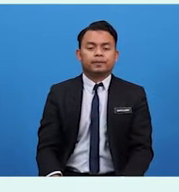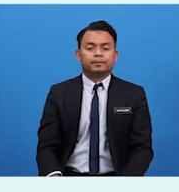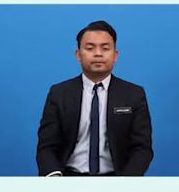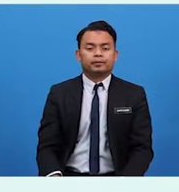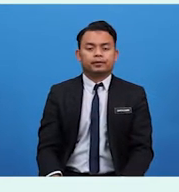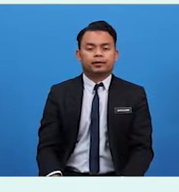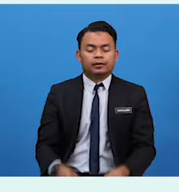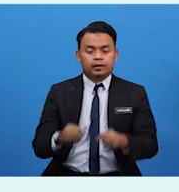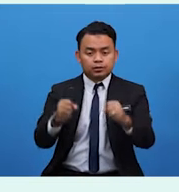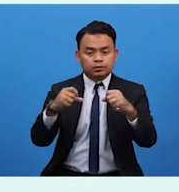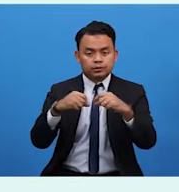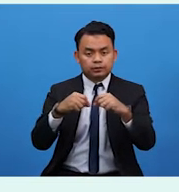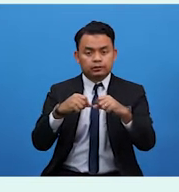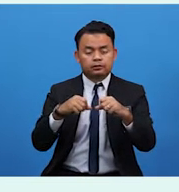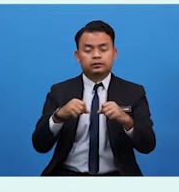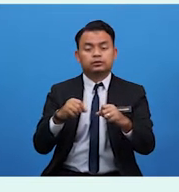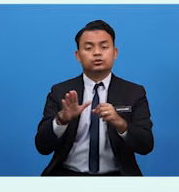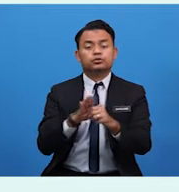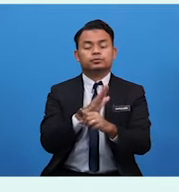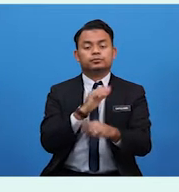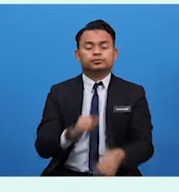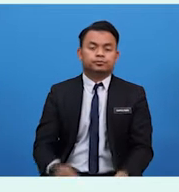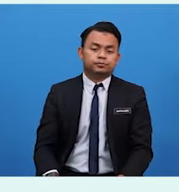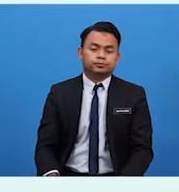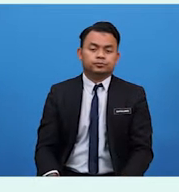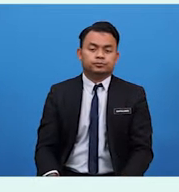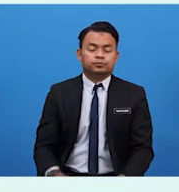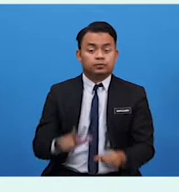lengkap dan membolehkan mentol menyala.